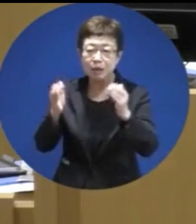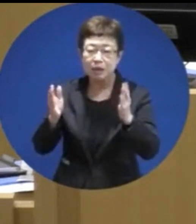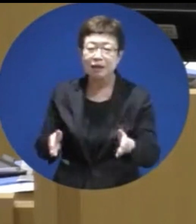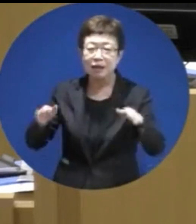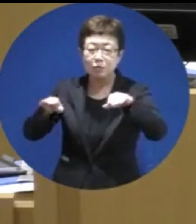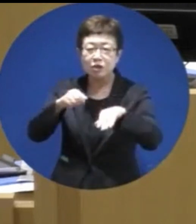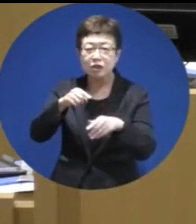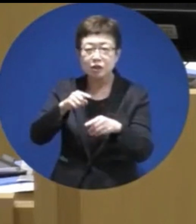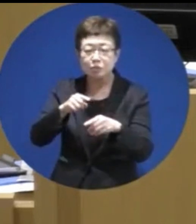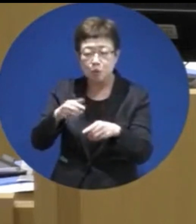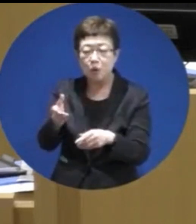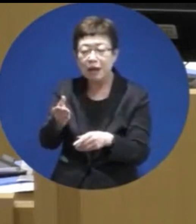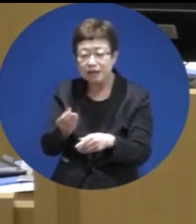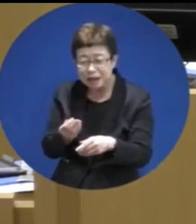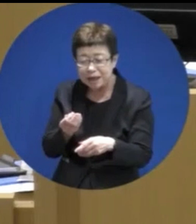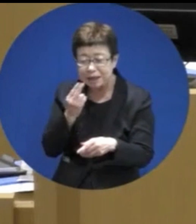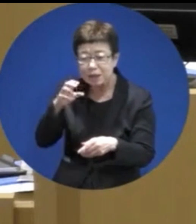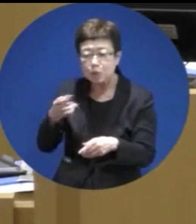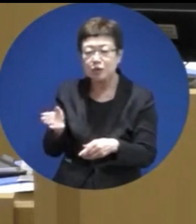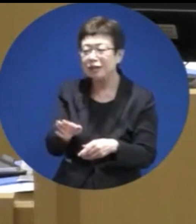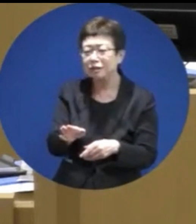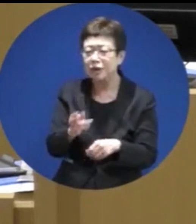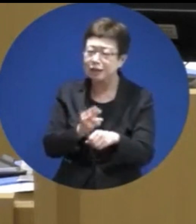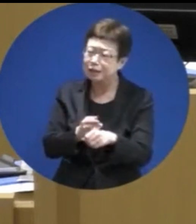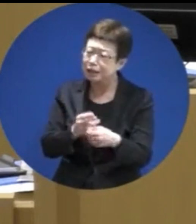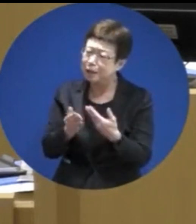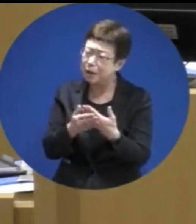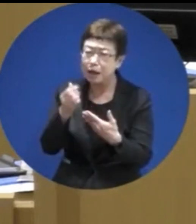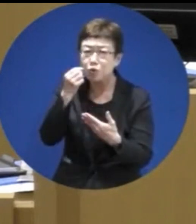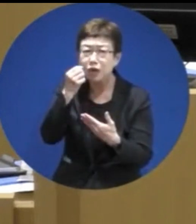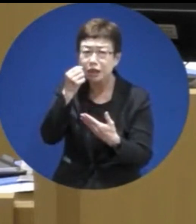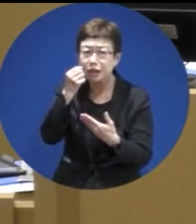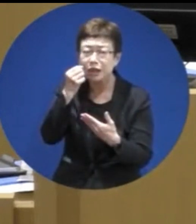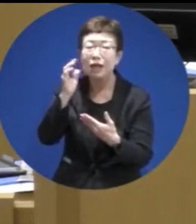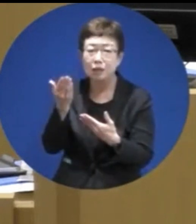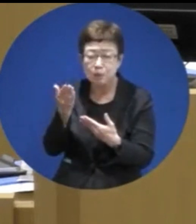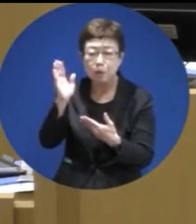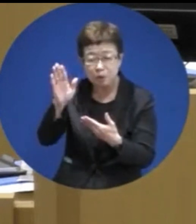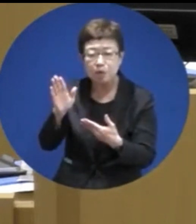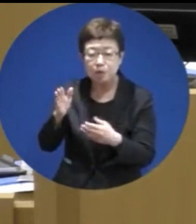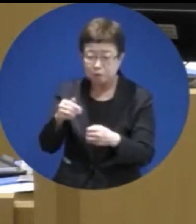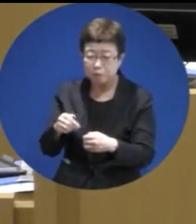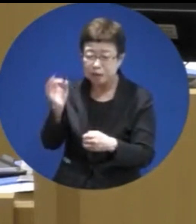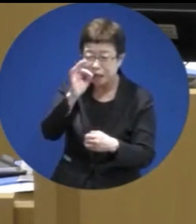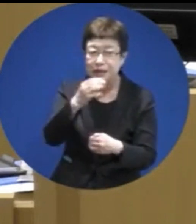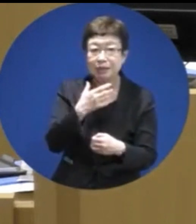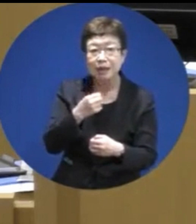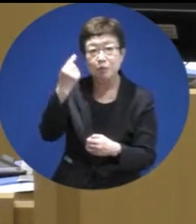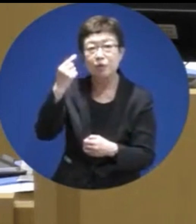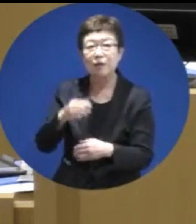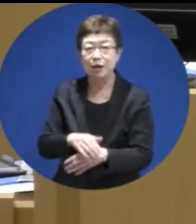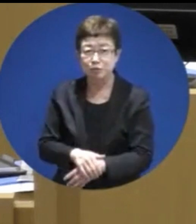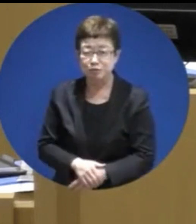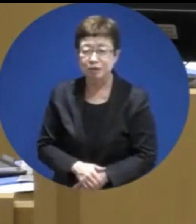物の一部を借り上げ、喫煙所を設置することは、技術的な面から難しくなっていますが、今後、設置工事に適した物件を探していきたいと考え